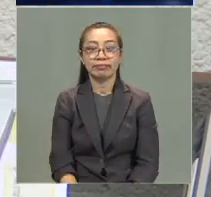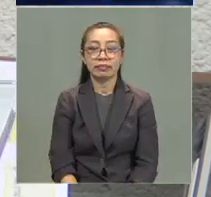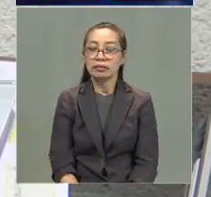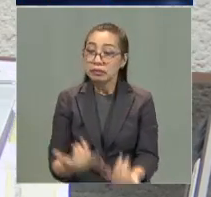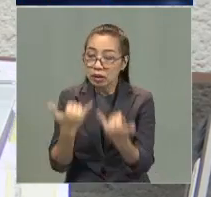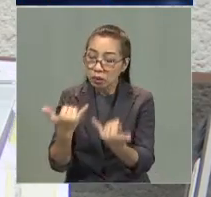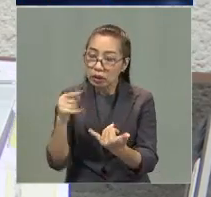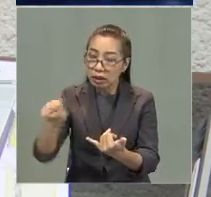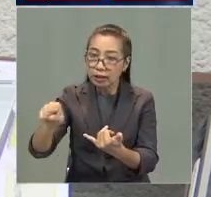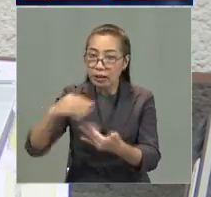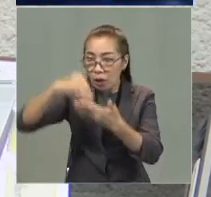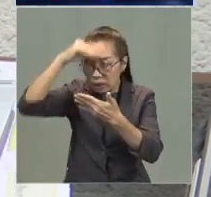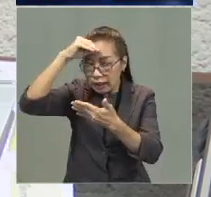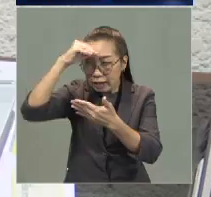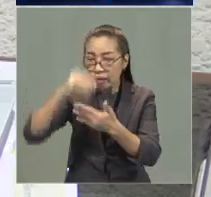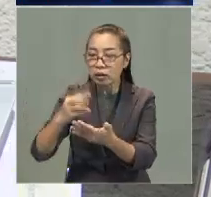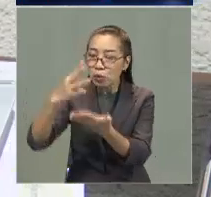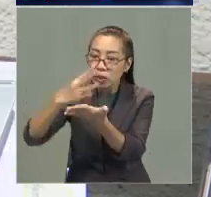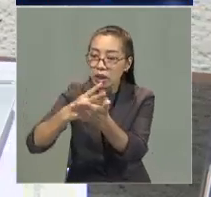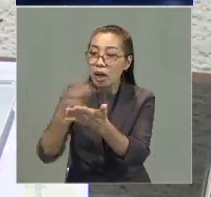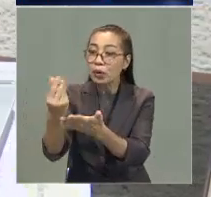แล้ววันนี้เราตั้งใจจะเรียนกี่ตัวคะ